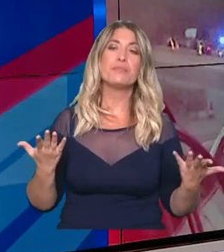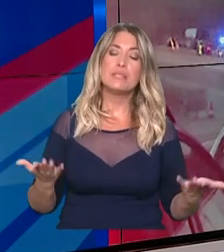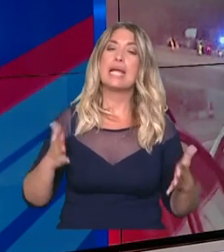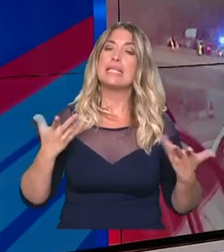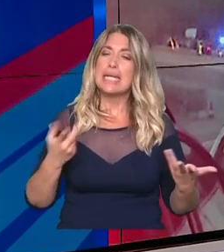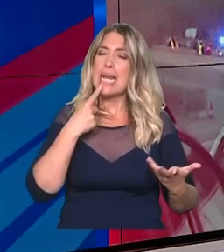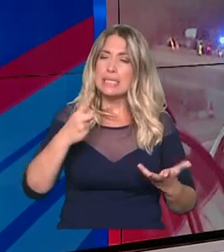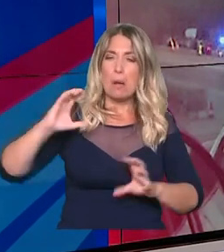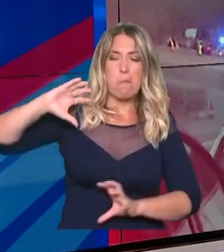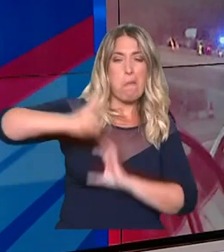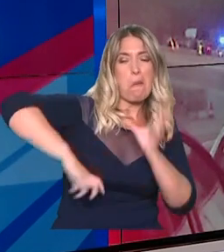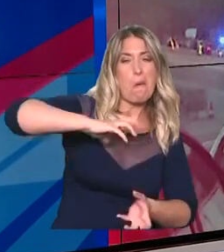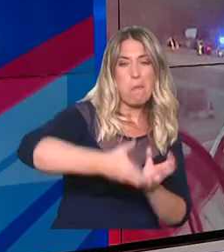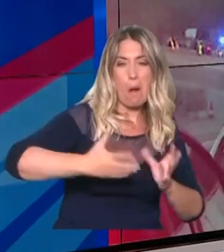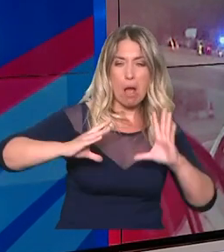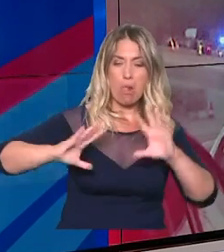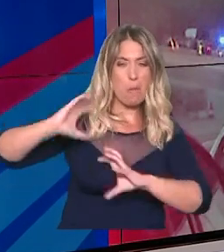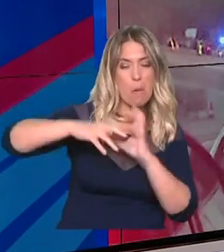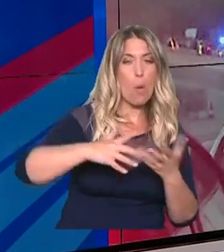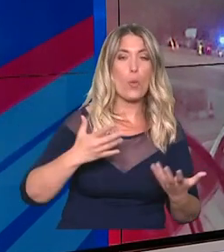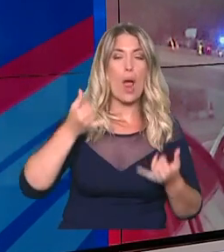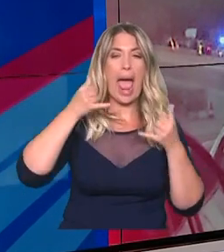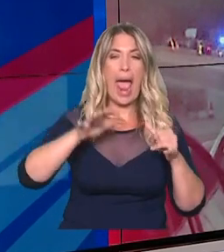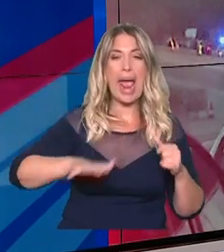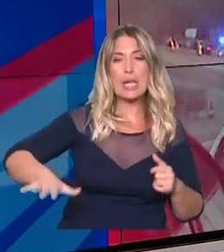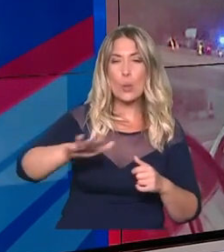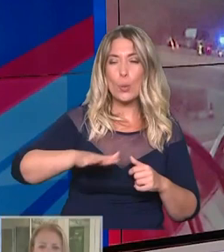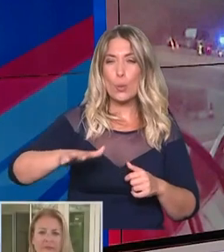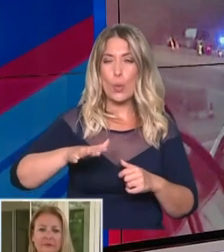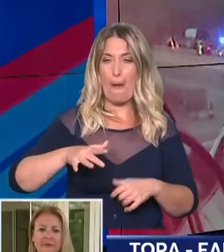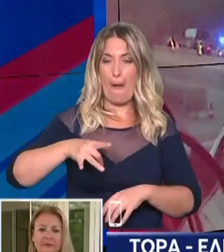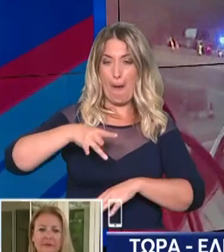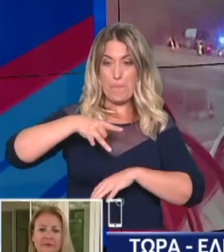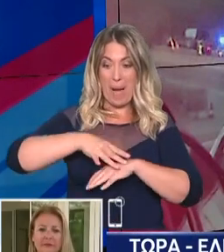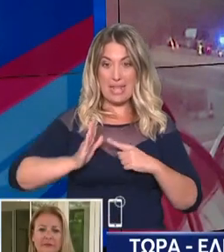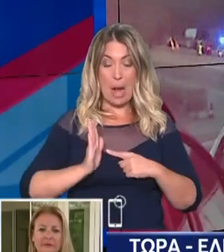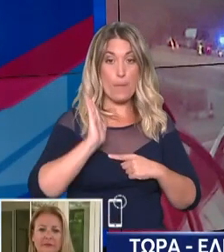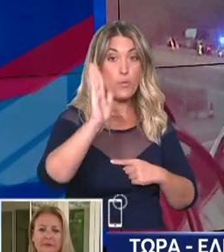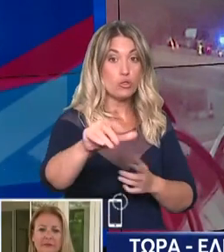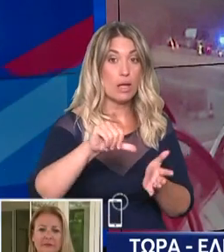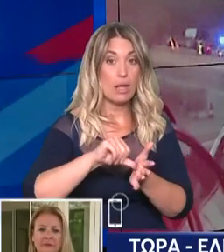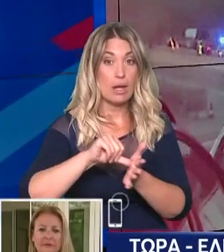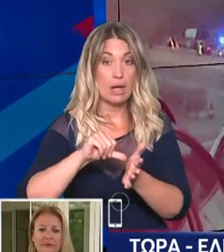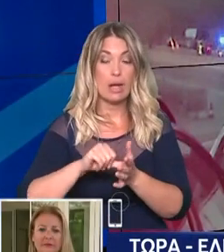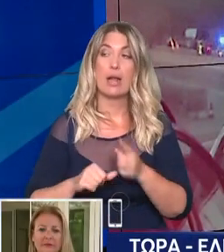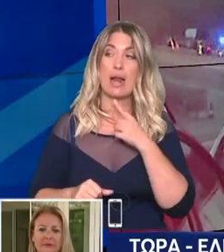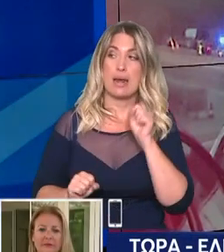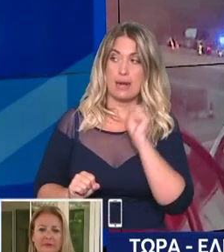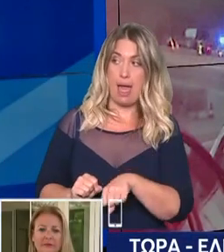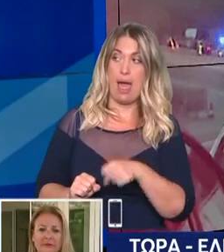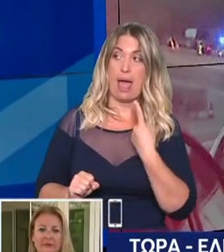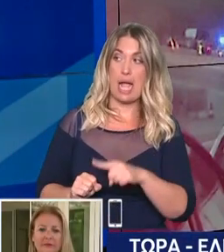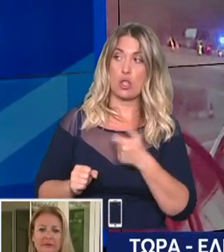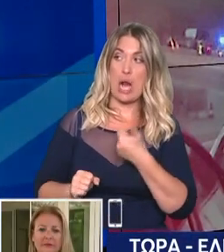κατολίσθηση, μας λες, στο ύψος του Αιγείου. Στο ρεύμα, καταλαβαίνω, από την Πάτρα προς την Αθήνα, σωστά? Προς Αθήνα, στο 162 χιλιόμετρο, ναι.